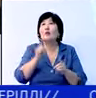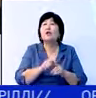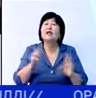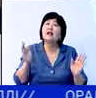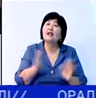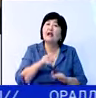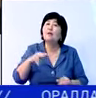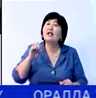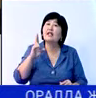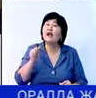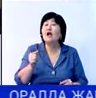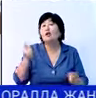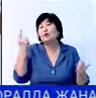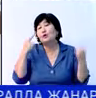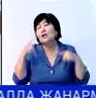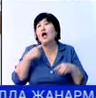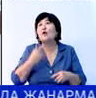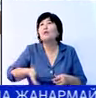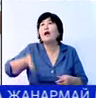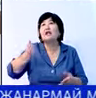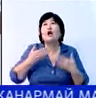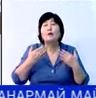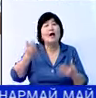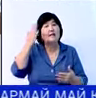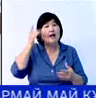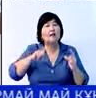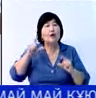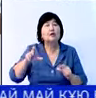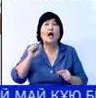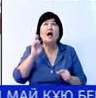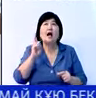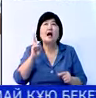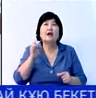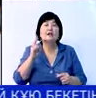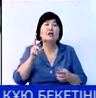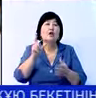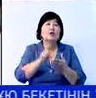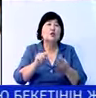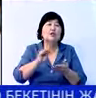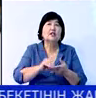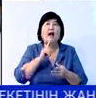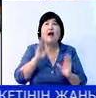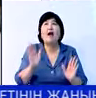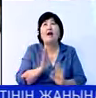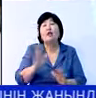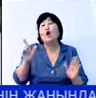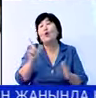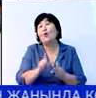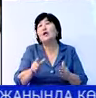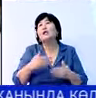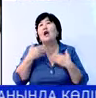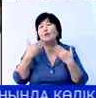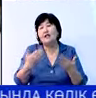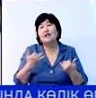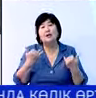табиғаты, лирикалық туындылары туралы баяндама оқыды. Талантты студенттер ақынның сөзіне жазылған әндерді орындады, өлеңдерін мәнерлеп